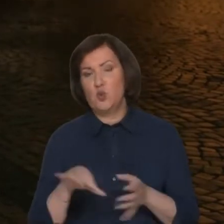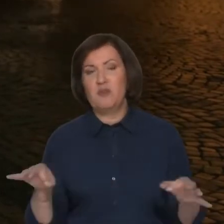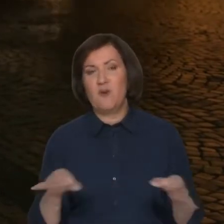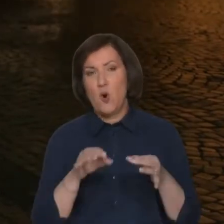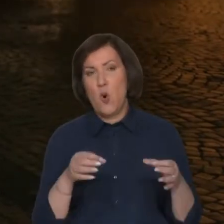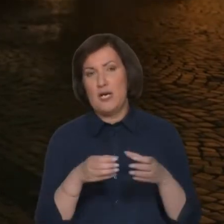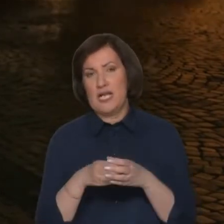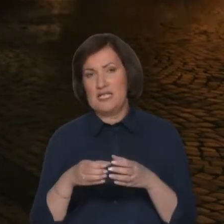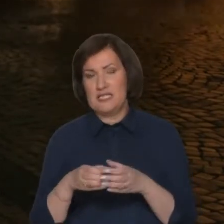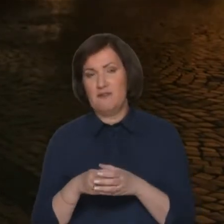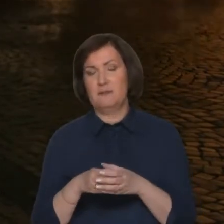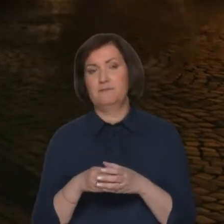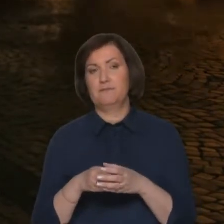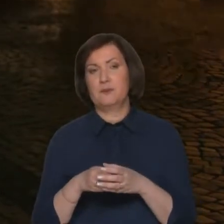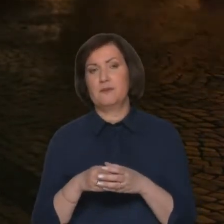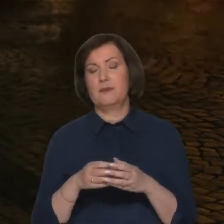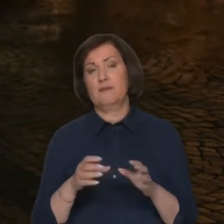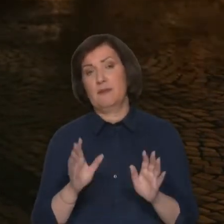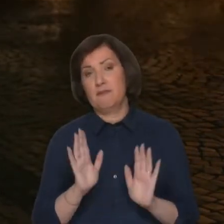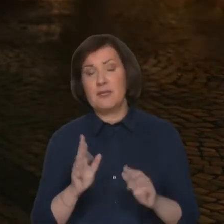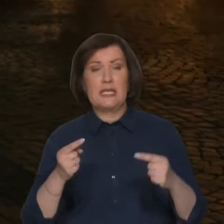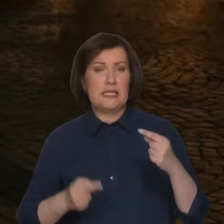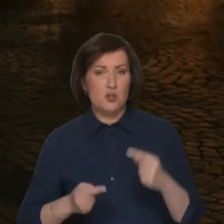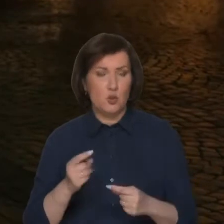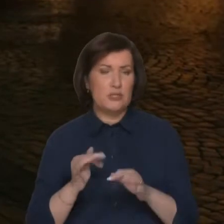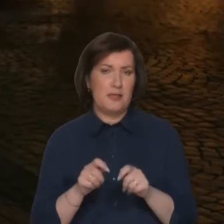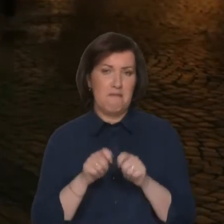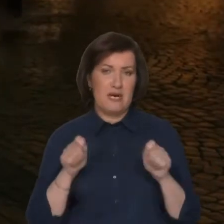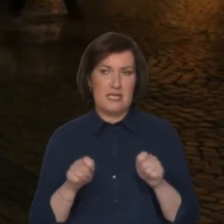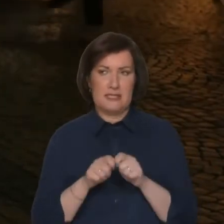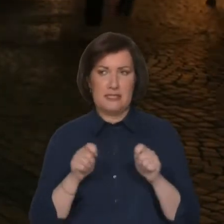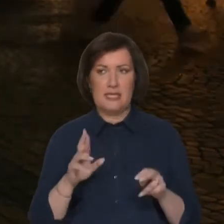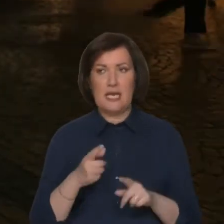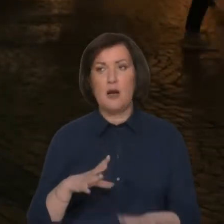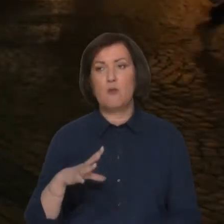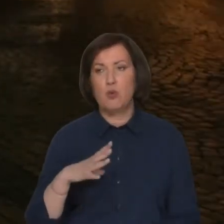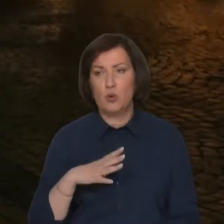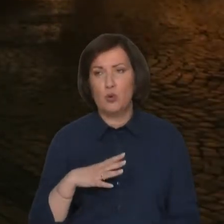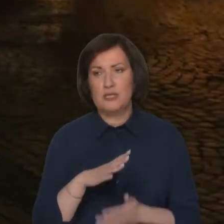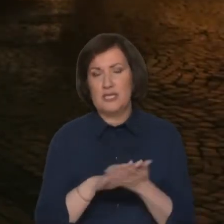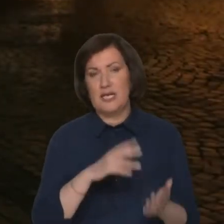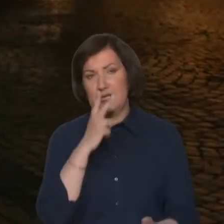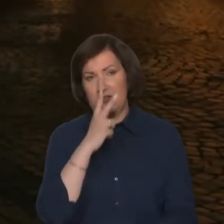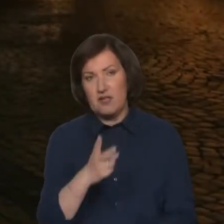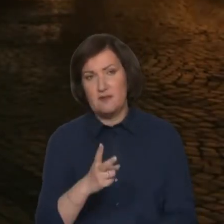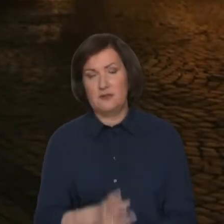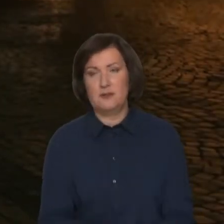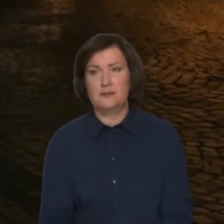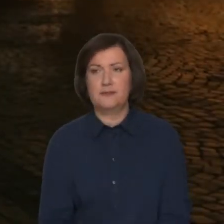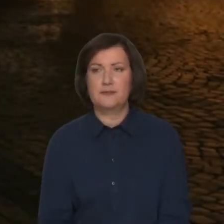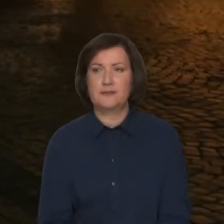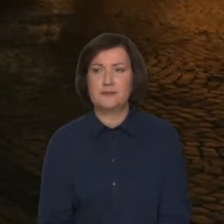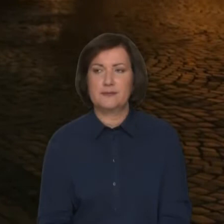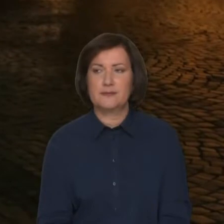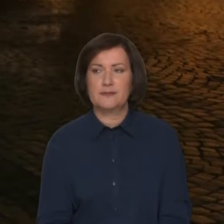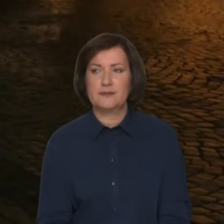оркестрів. Обійшлися дискусіями та презентаціями. Як це було? Далі дивіться у репортажі